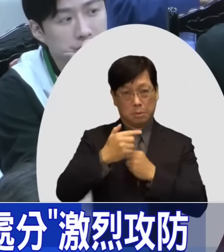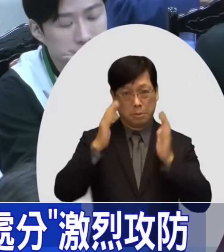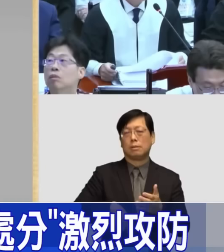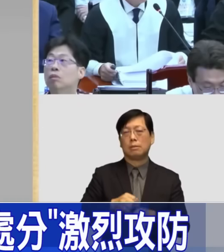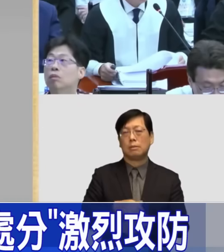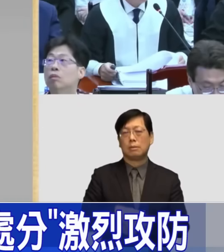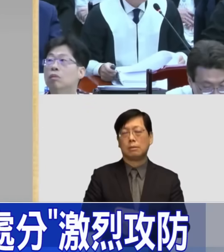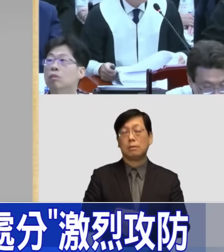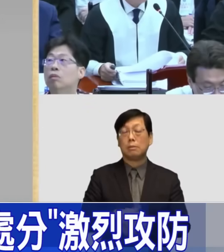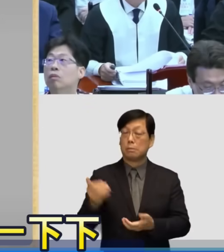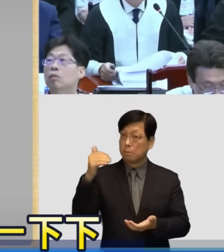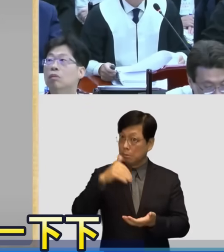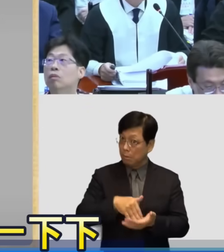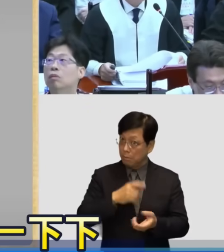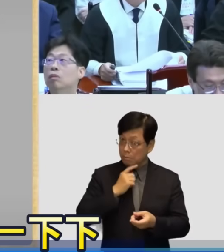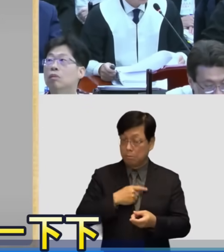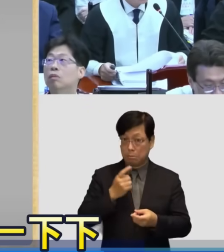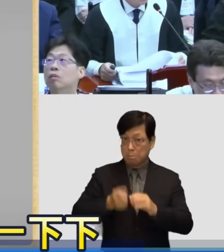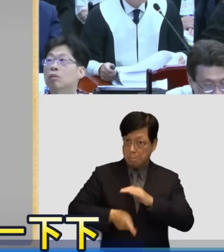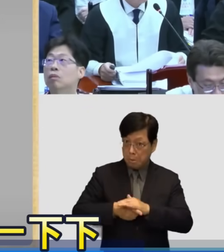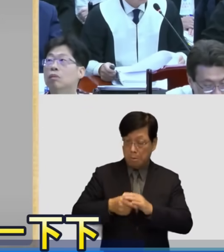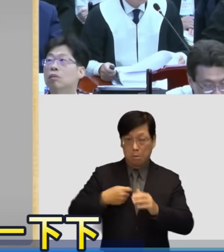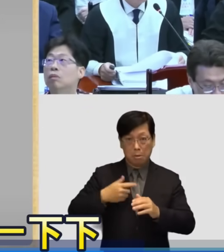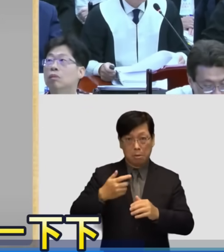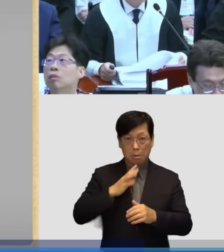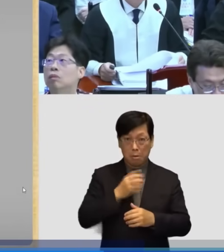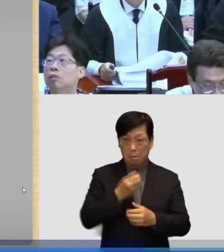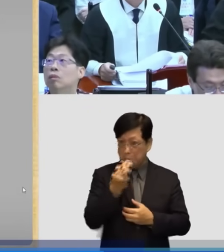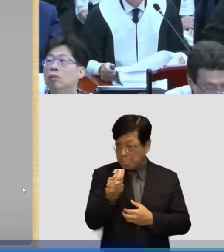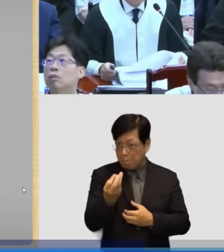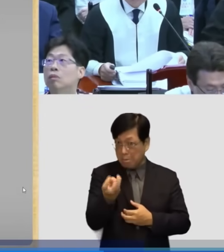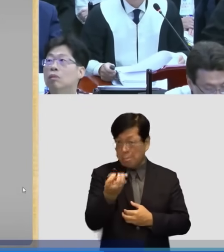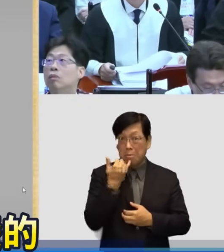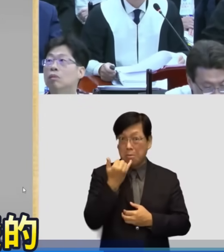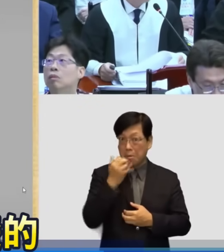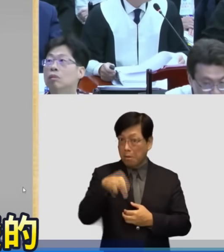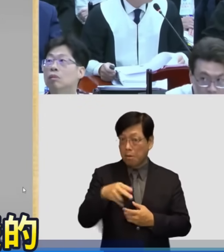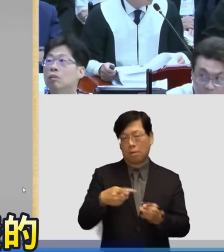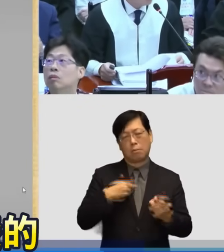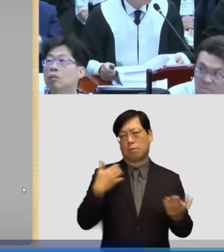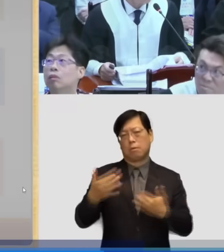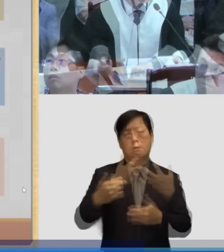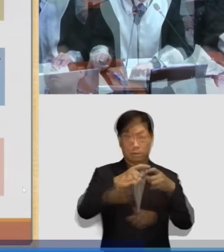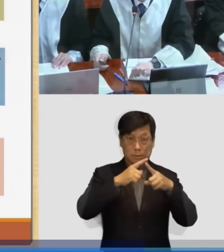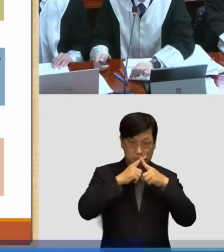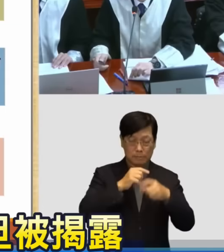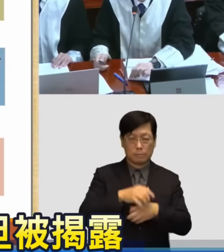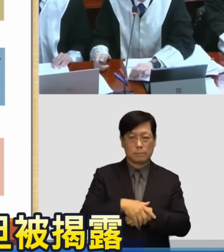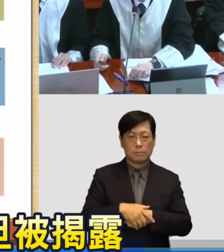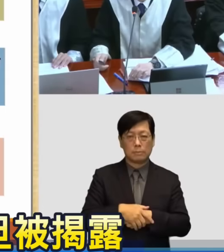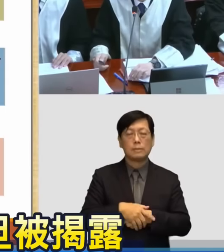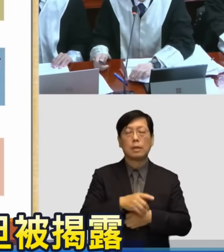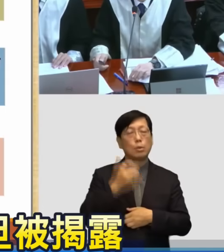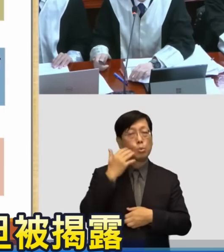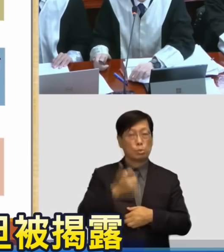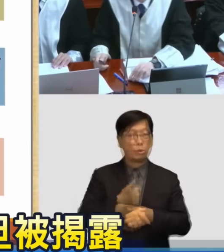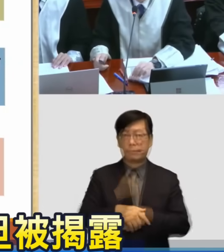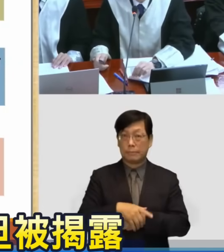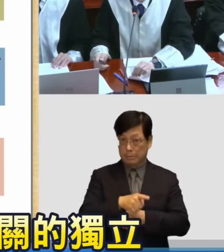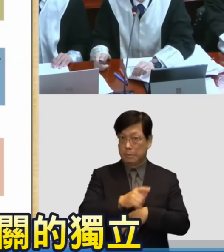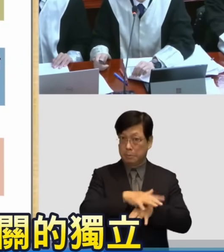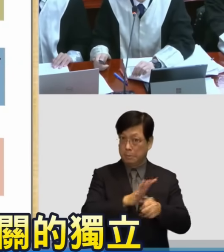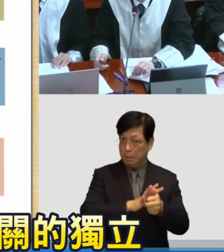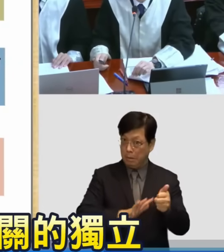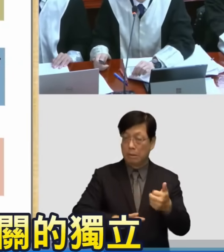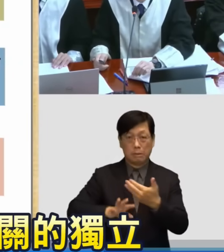会扩权。 到底违宪可不可以一下下一点点就好？我想答案是清楚的，就是不可以。 机密或秘密一旦被揭露，影